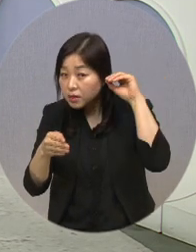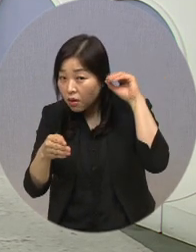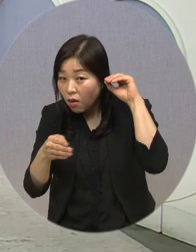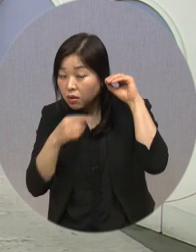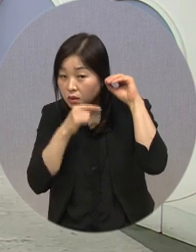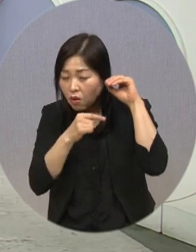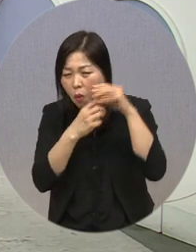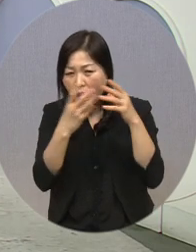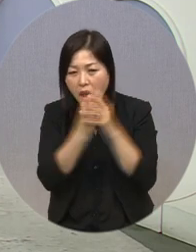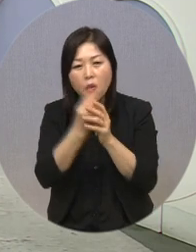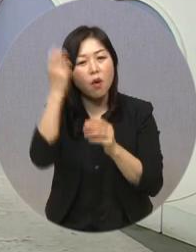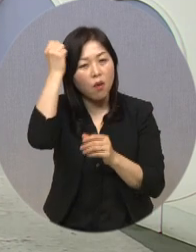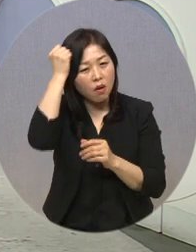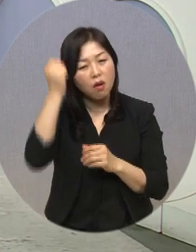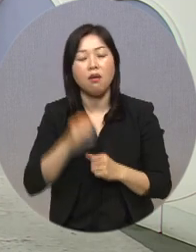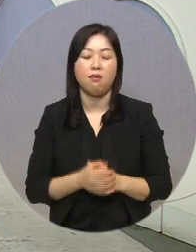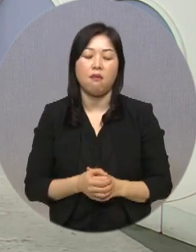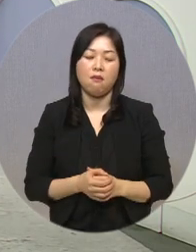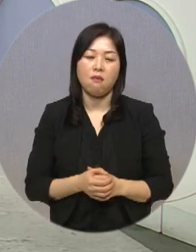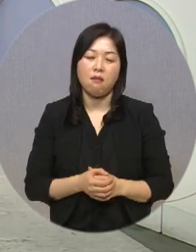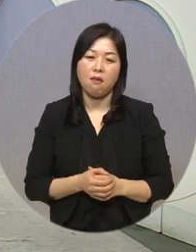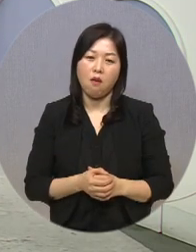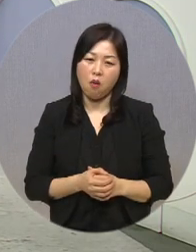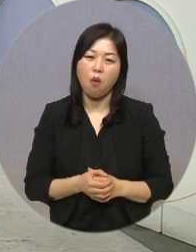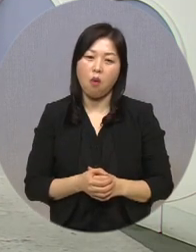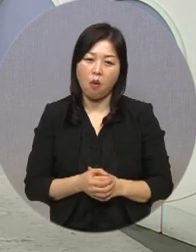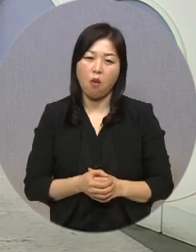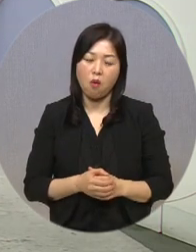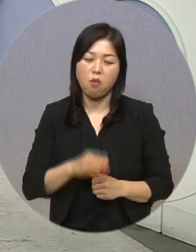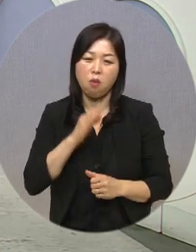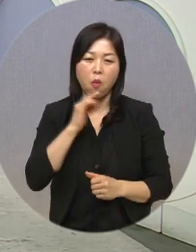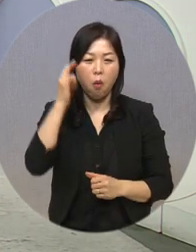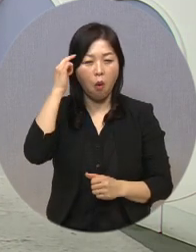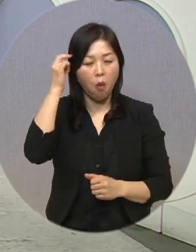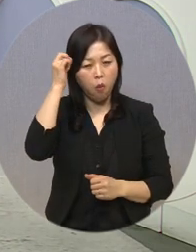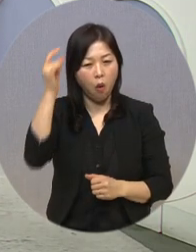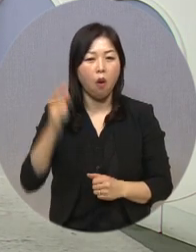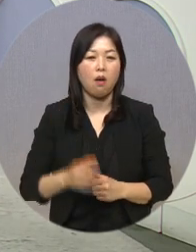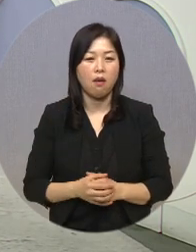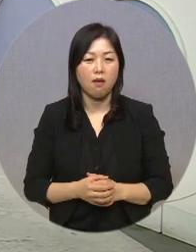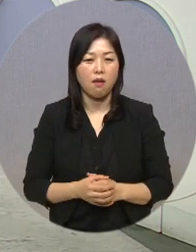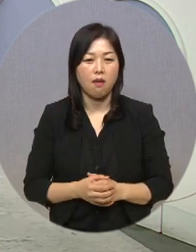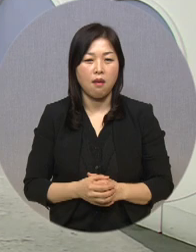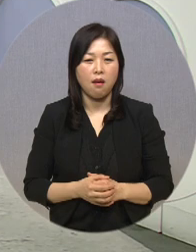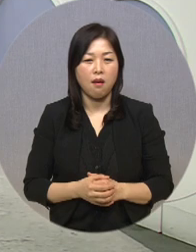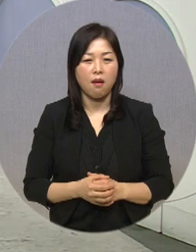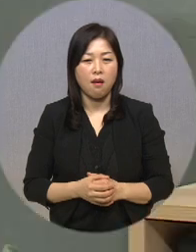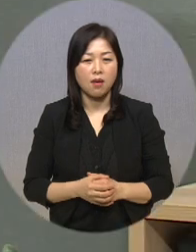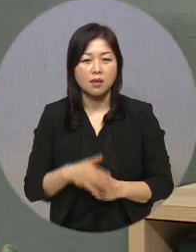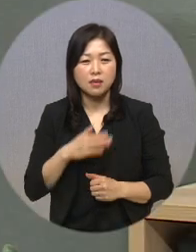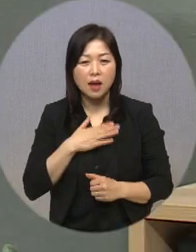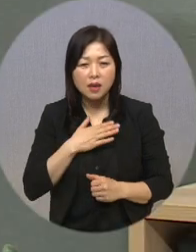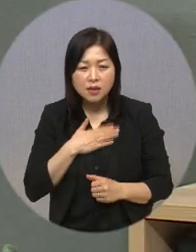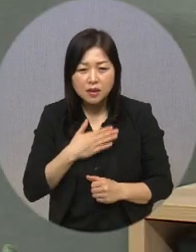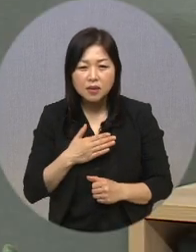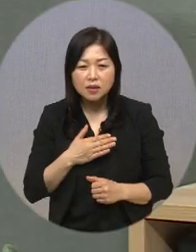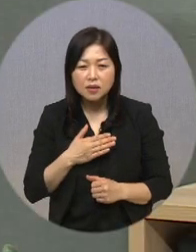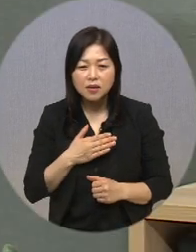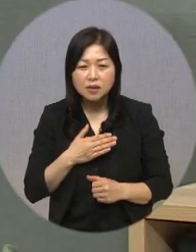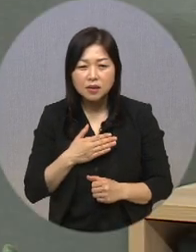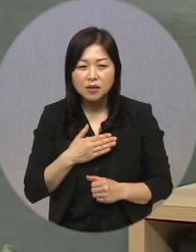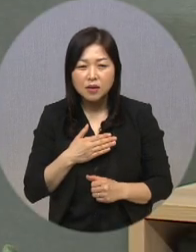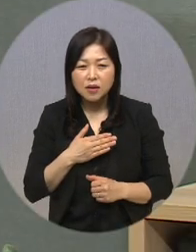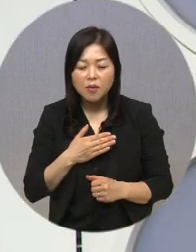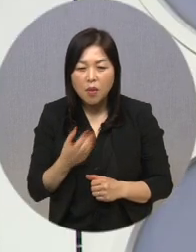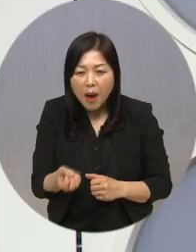해버렸어. 이야 대단하구나. 나는 마루 밑에서 불러야 1등을